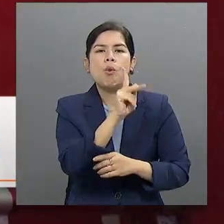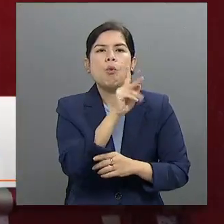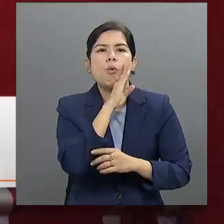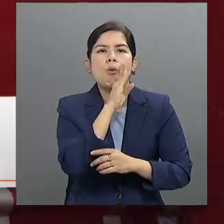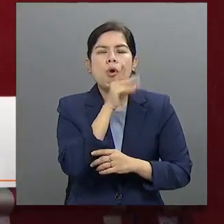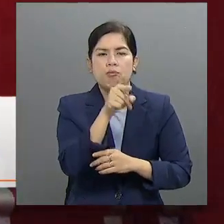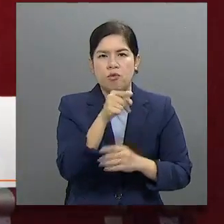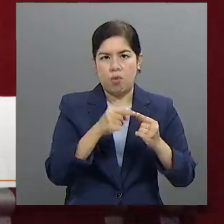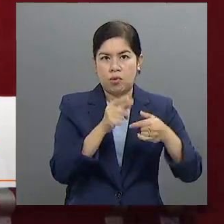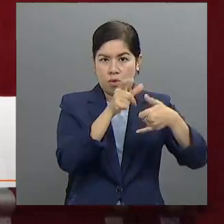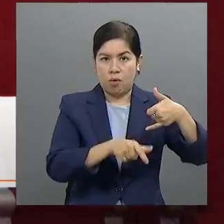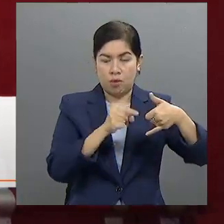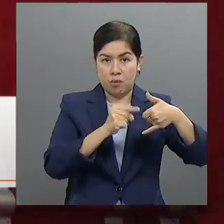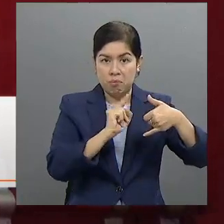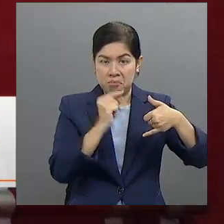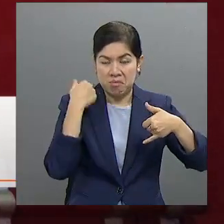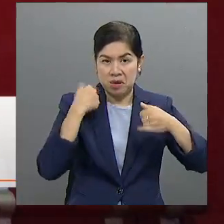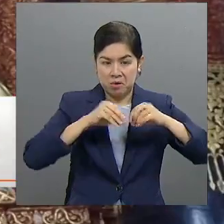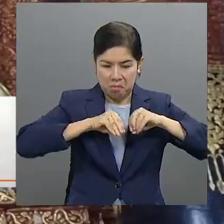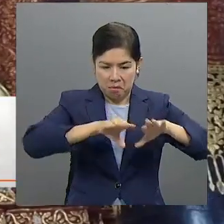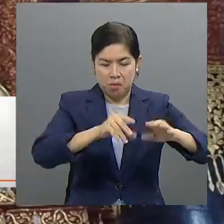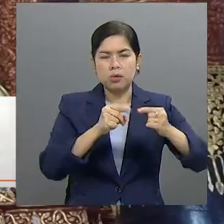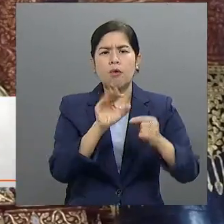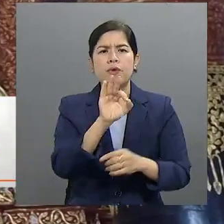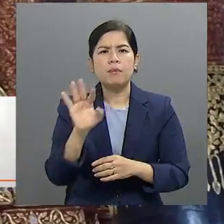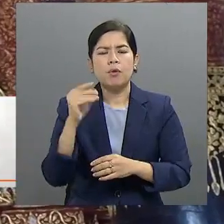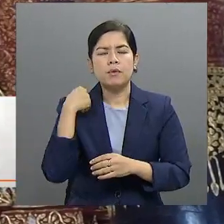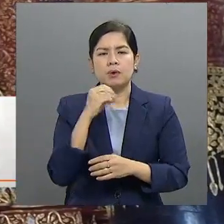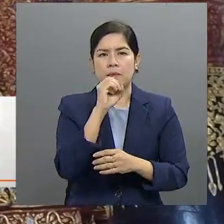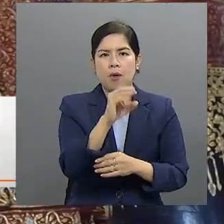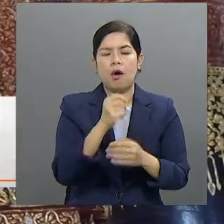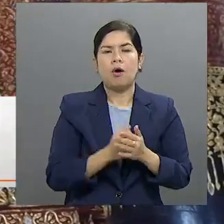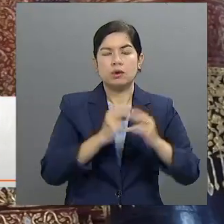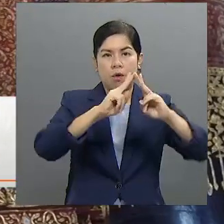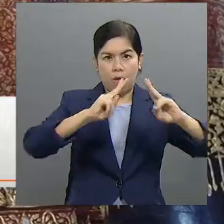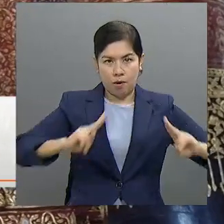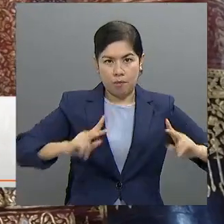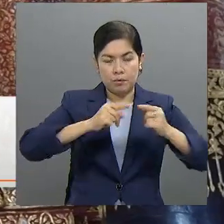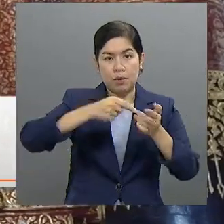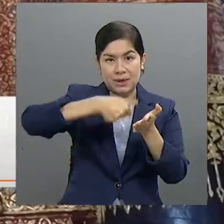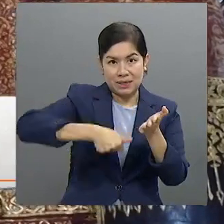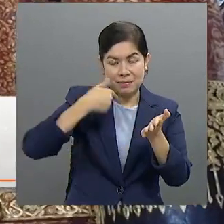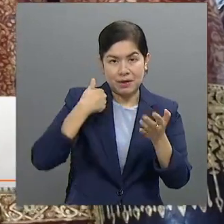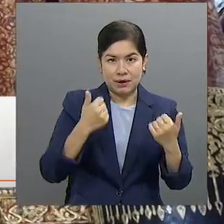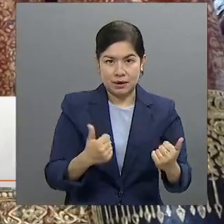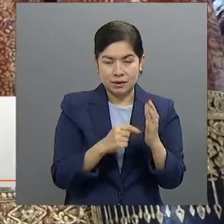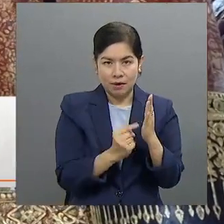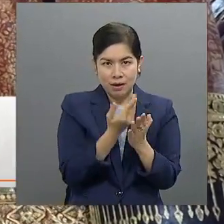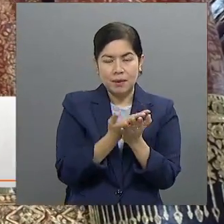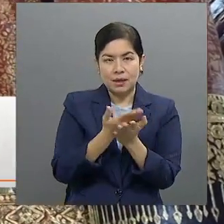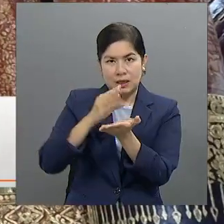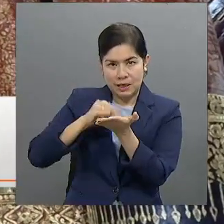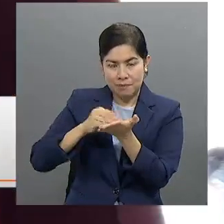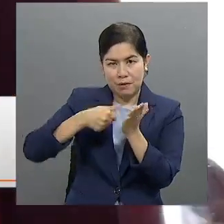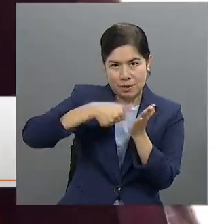แล้วก็ส่งต่อในสื่อสังคมออนไลน์ระบุว่ากรมสรรพากรเริ่มเก็บภาษีทุกวัดแล้วพร้อมกับแนบรูปภ